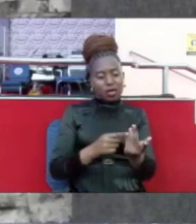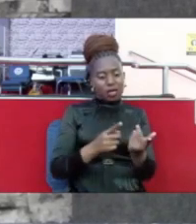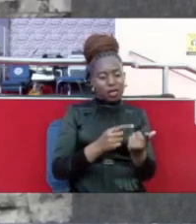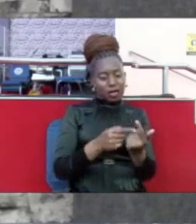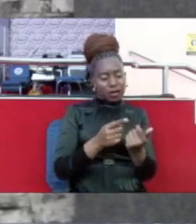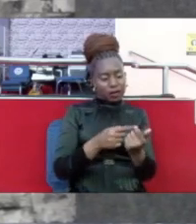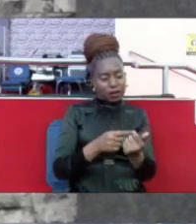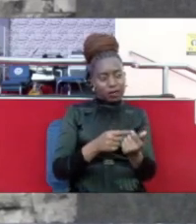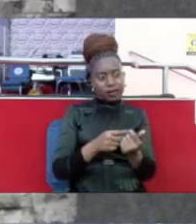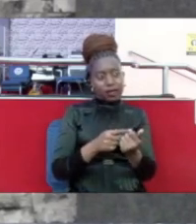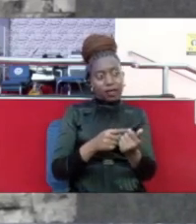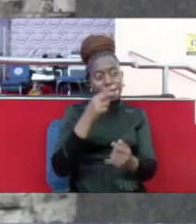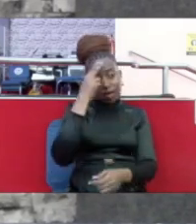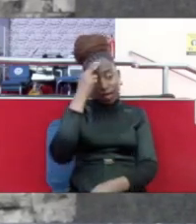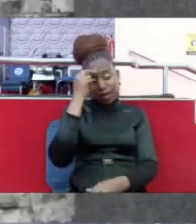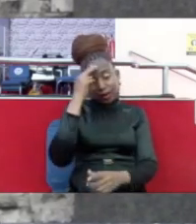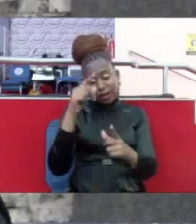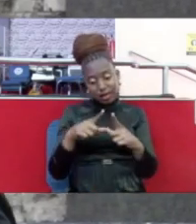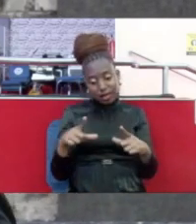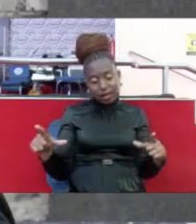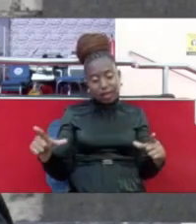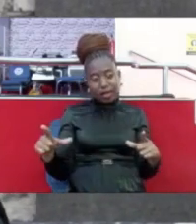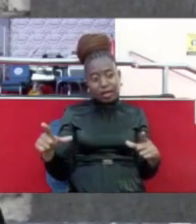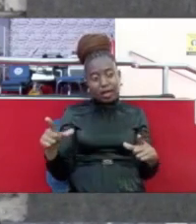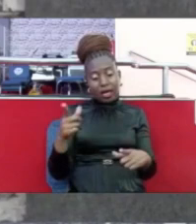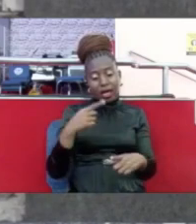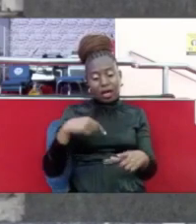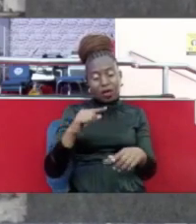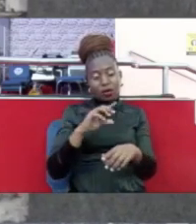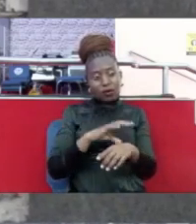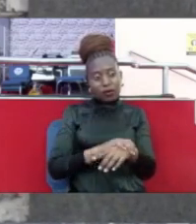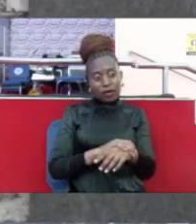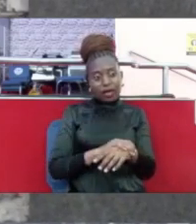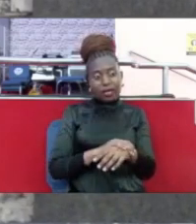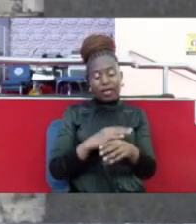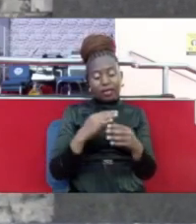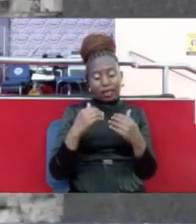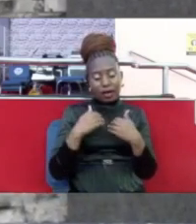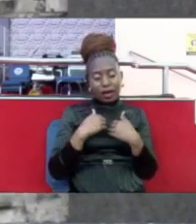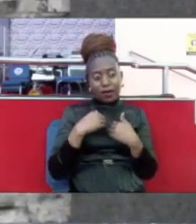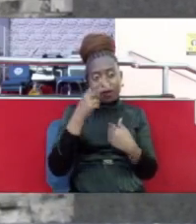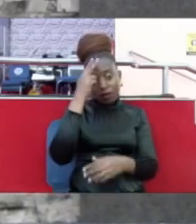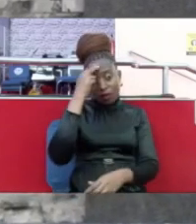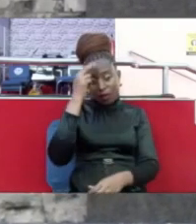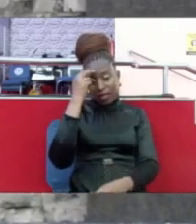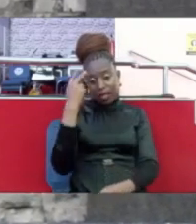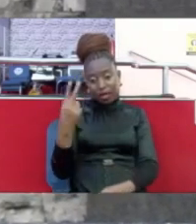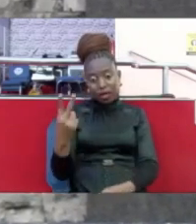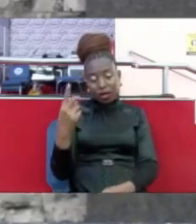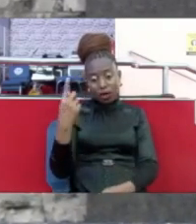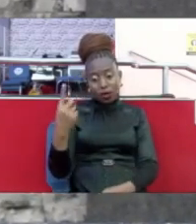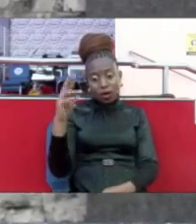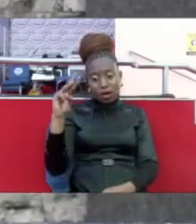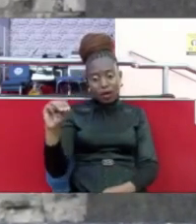Maasai. Tulifanya uchunguzi mwaka 2019 ambao ulisema kwamba kuna wa Maasai milioni 1.2. It's